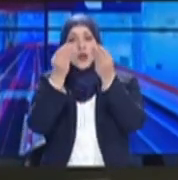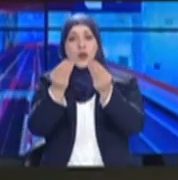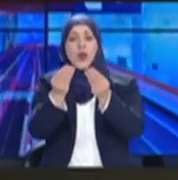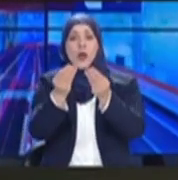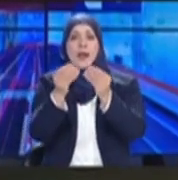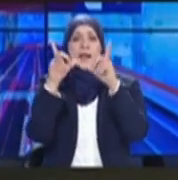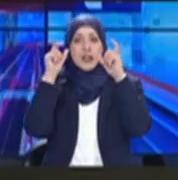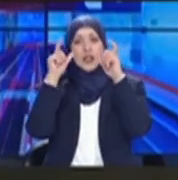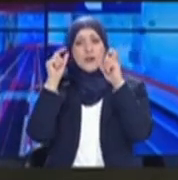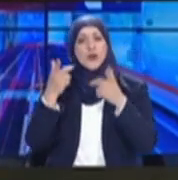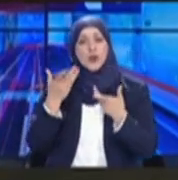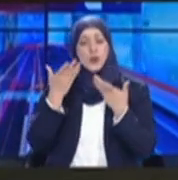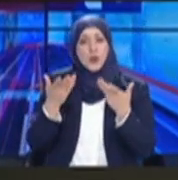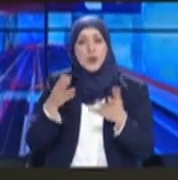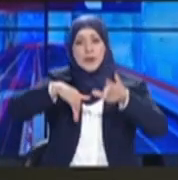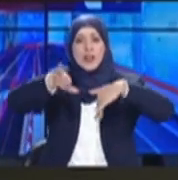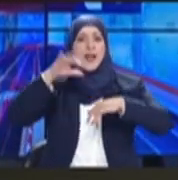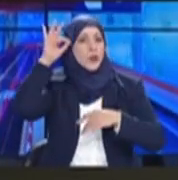صور حقيقه من شيراك